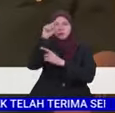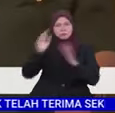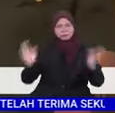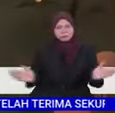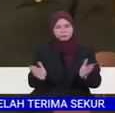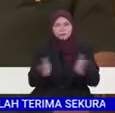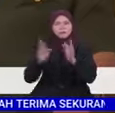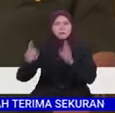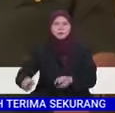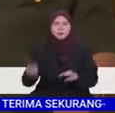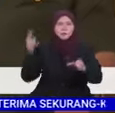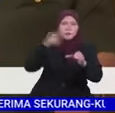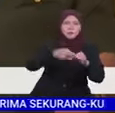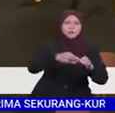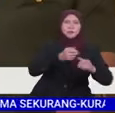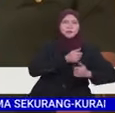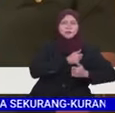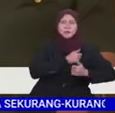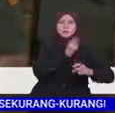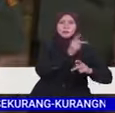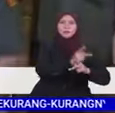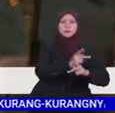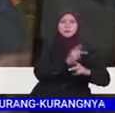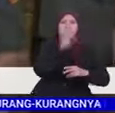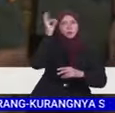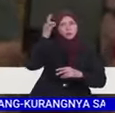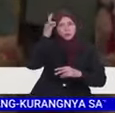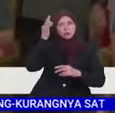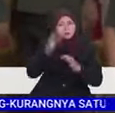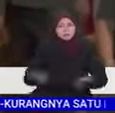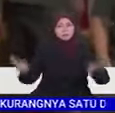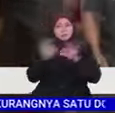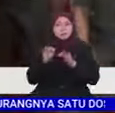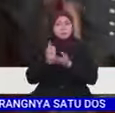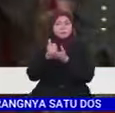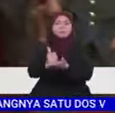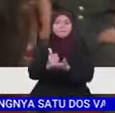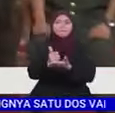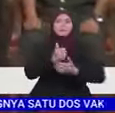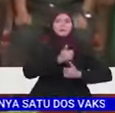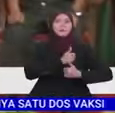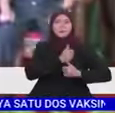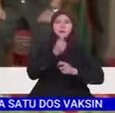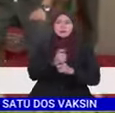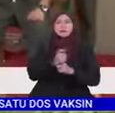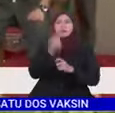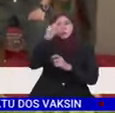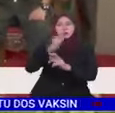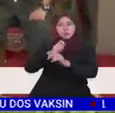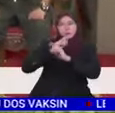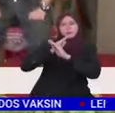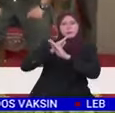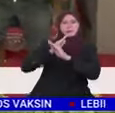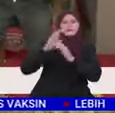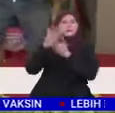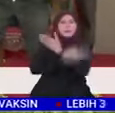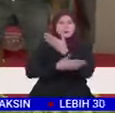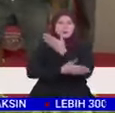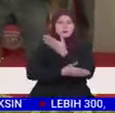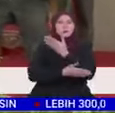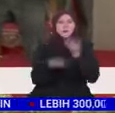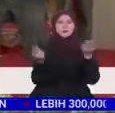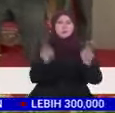rakyat menyertai angkatan simpanan persekutuan yang berperanan penting dalam membantu angkatan tetap tahankan negara pada